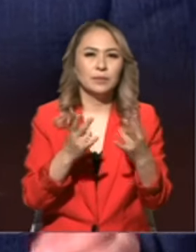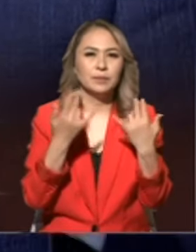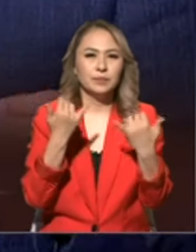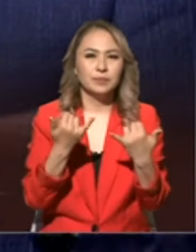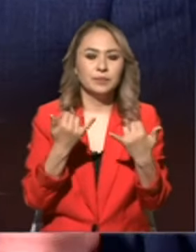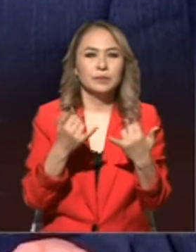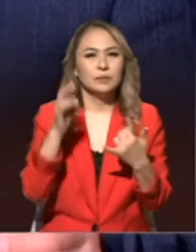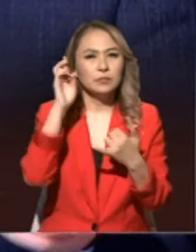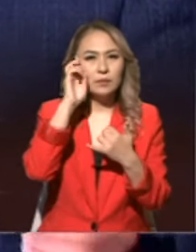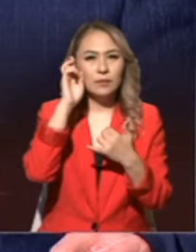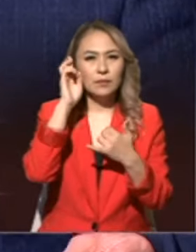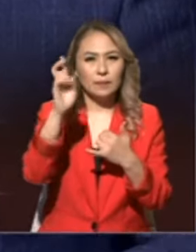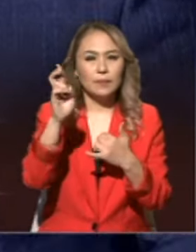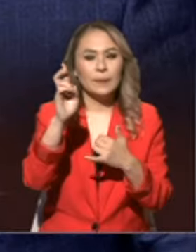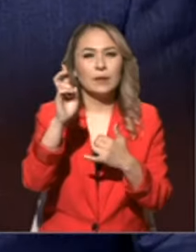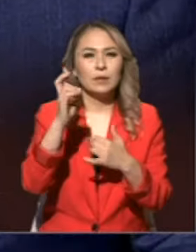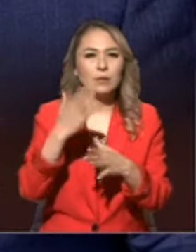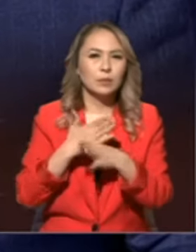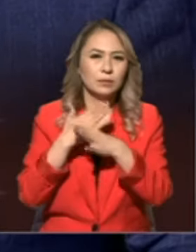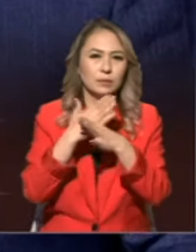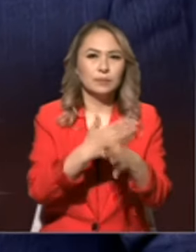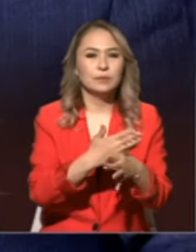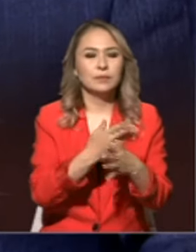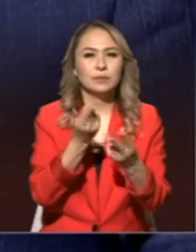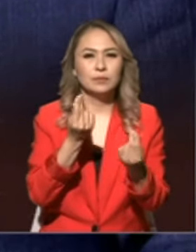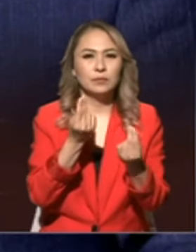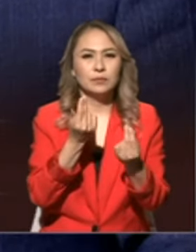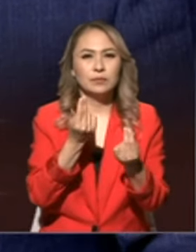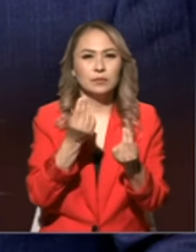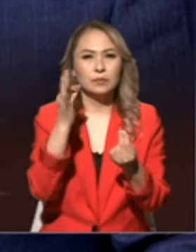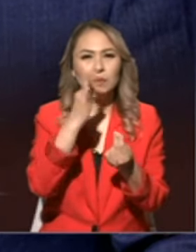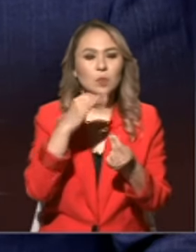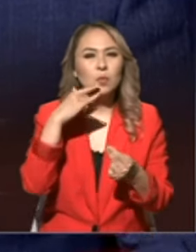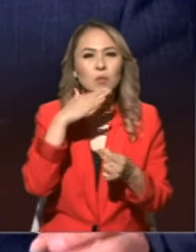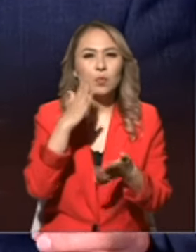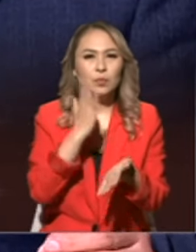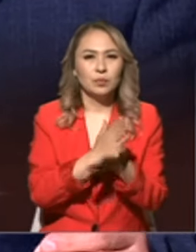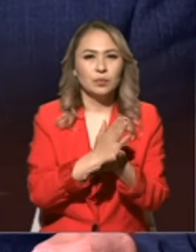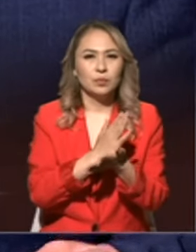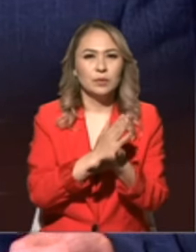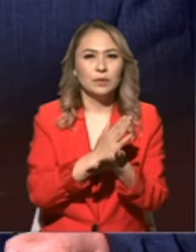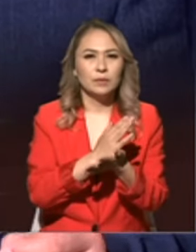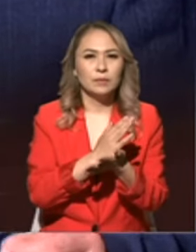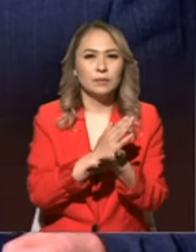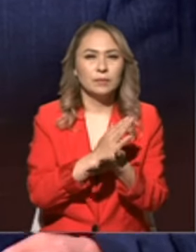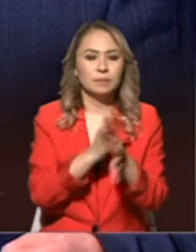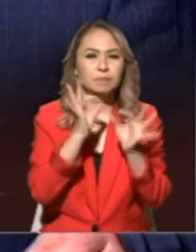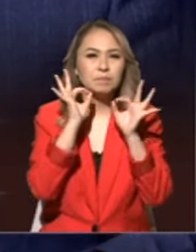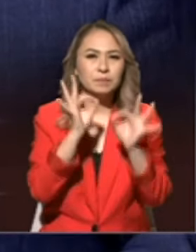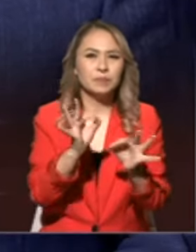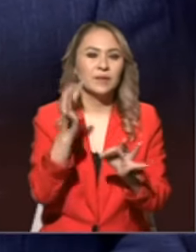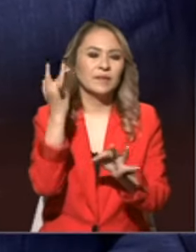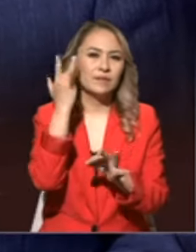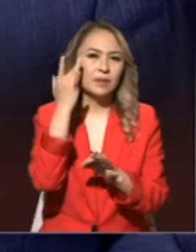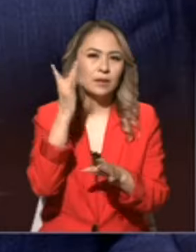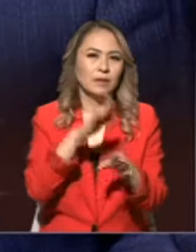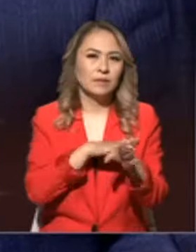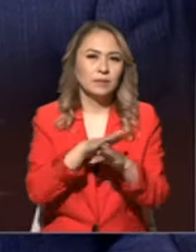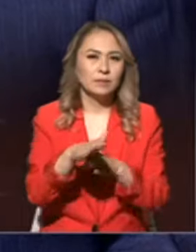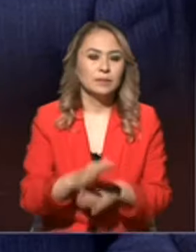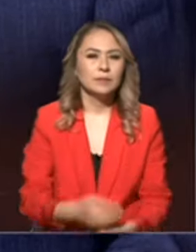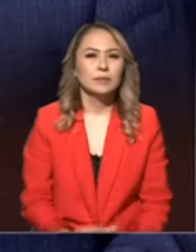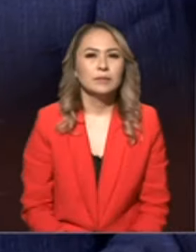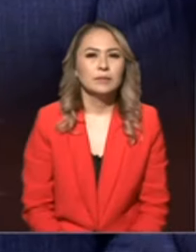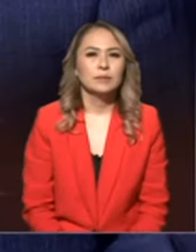Оған мемлекеттік тарапынан берілетін қаржылық нәрселер өте көп. Өте көп. Соны дұрыс пайдалана білу керек бүгінгі күні. Бұл